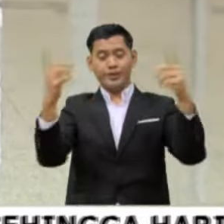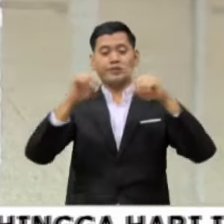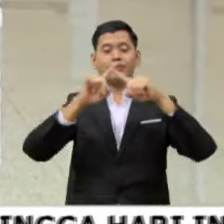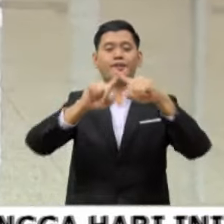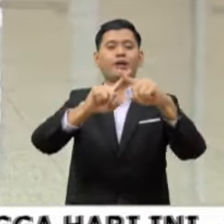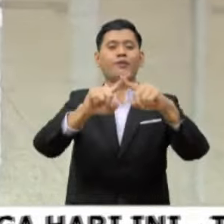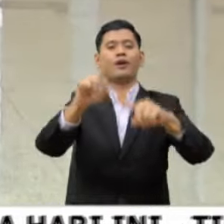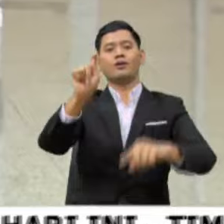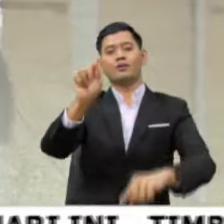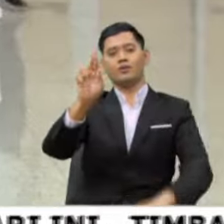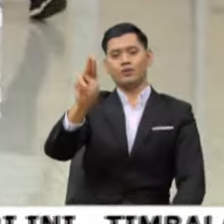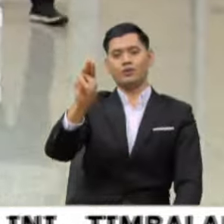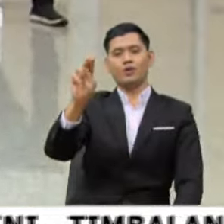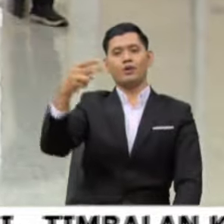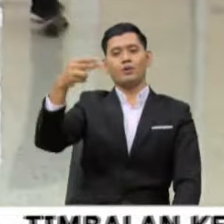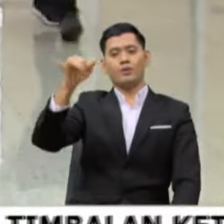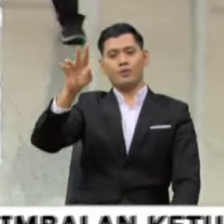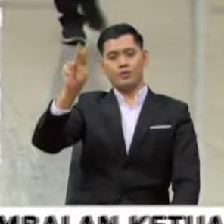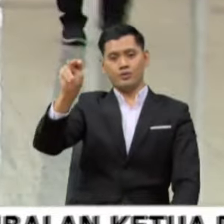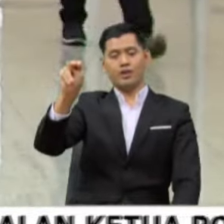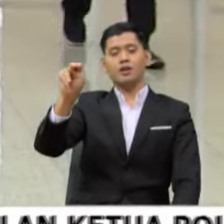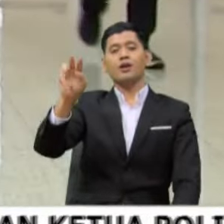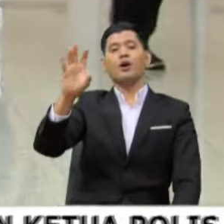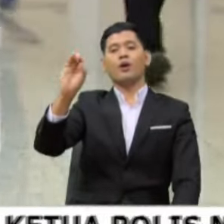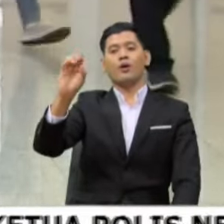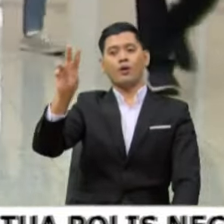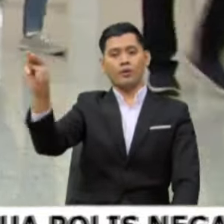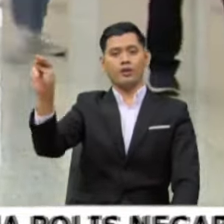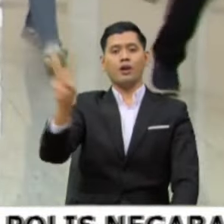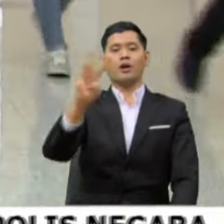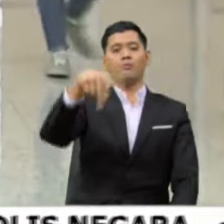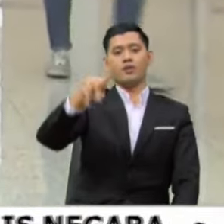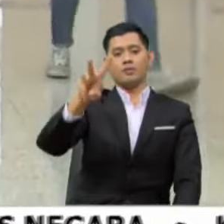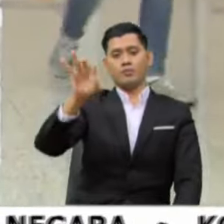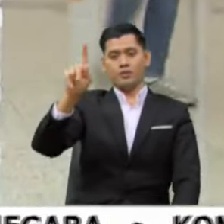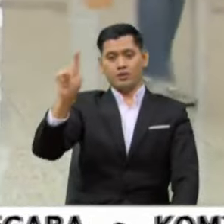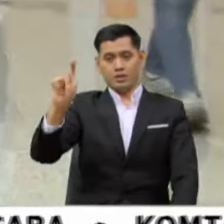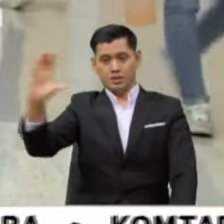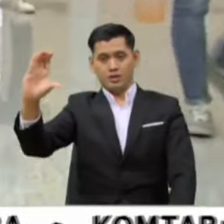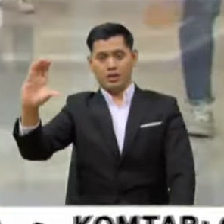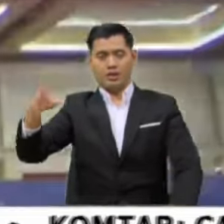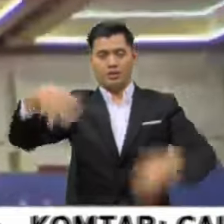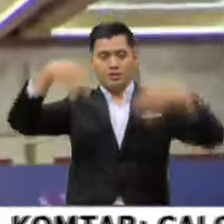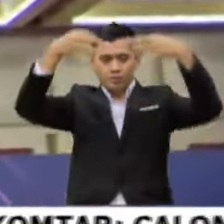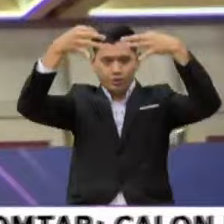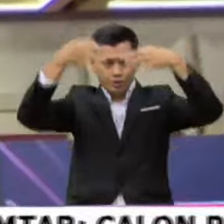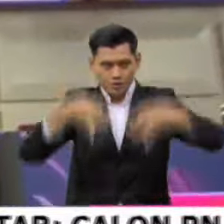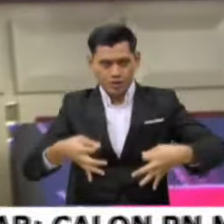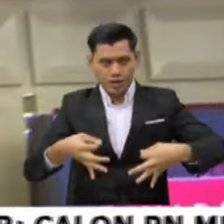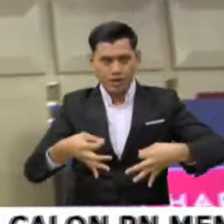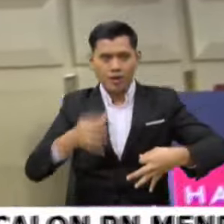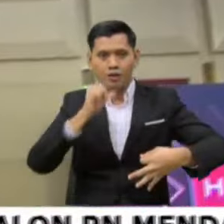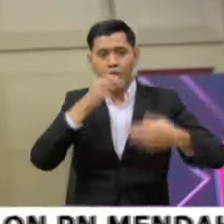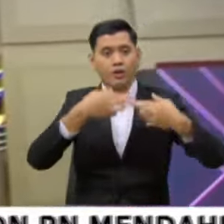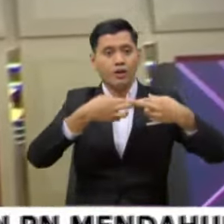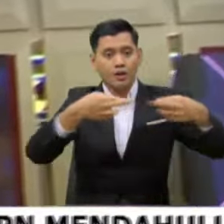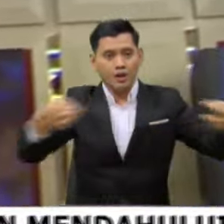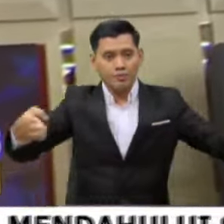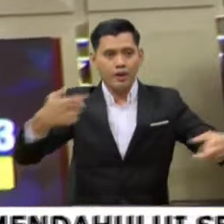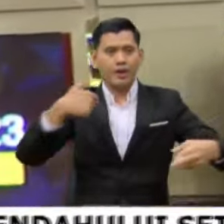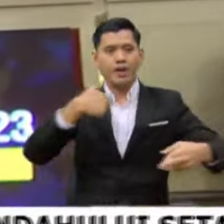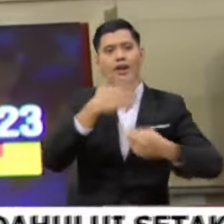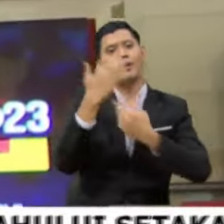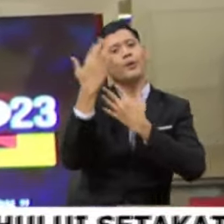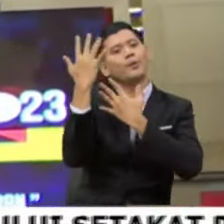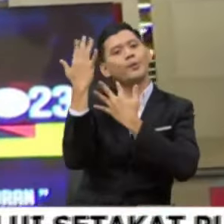On WTC ini difahamkan merupakan lokasi keputusan tidak rasmi untuk sama-sama kita